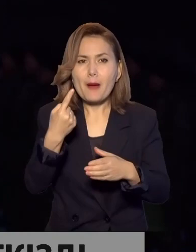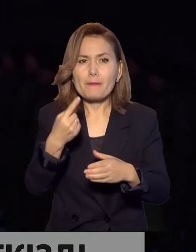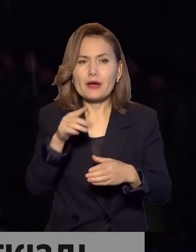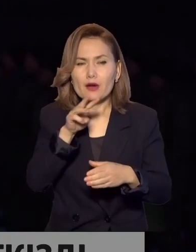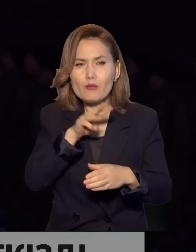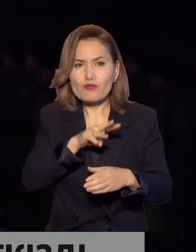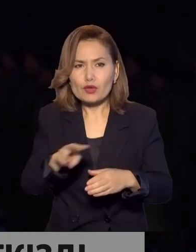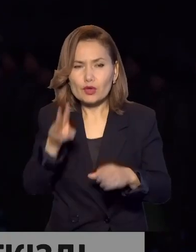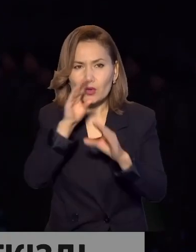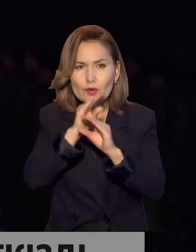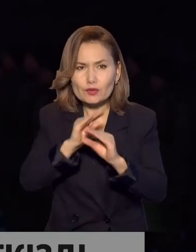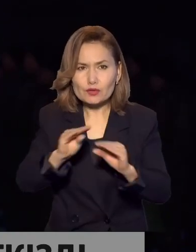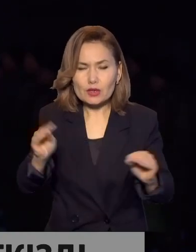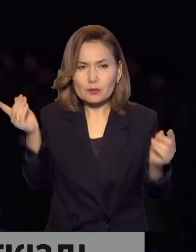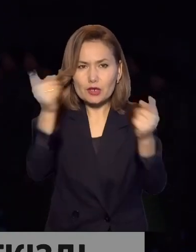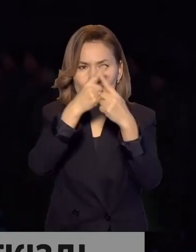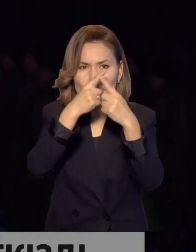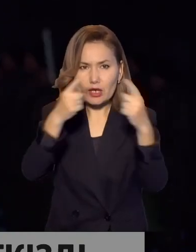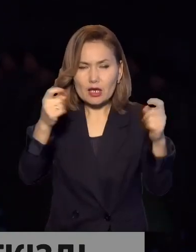бір минут үнсіздік жариялап